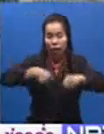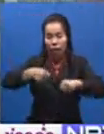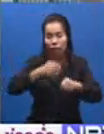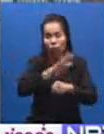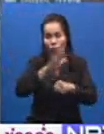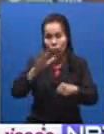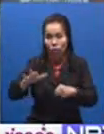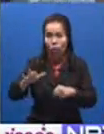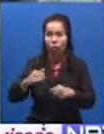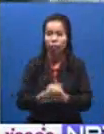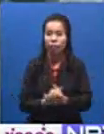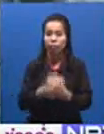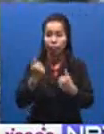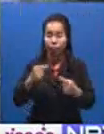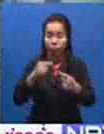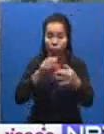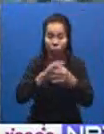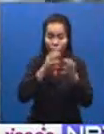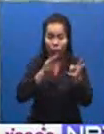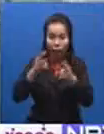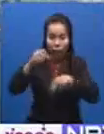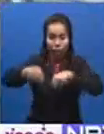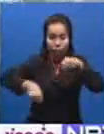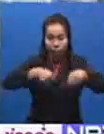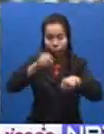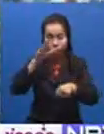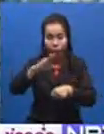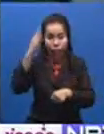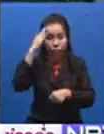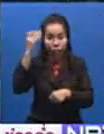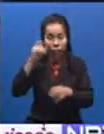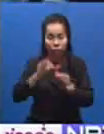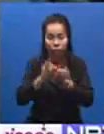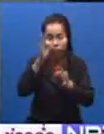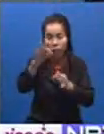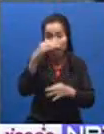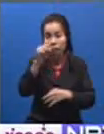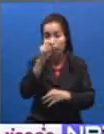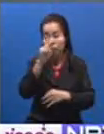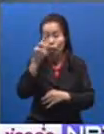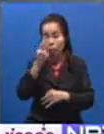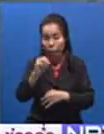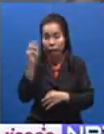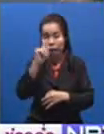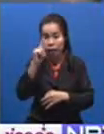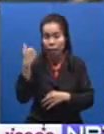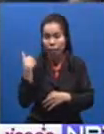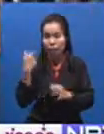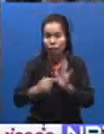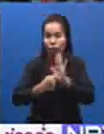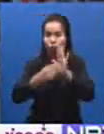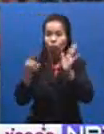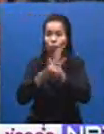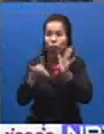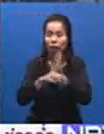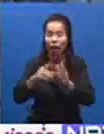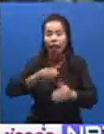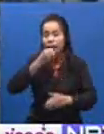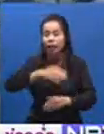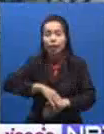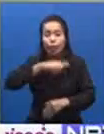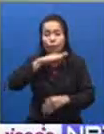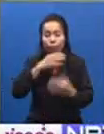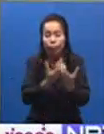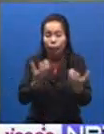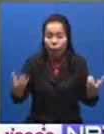ช้ การปั่นจักรยานของชาวหัวหินระยะทางเกือบ10กิโลเมตรในครั้งนี้ปิดท้ายกันด้วยความอิ่มอร่อยกับอาหาร